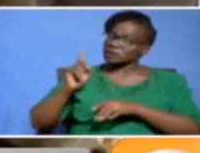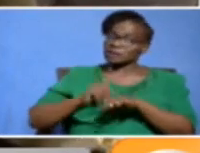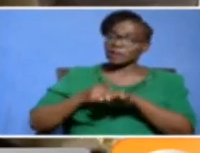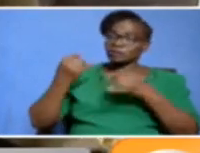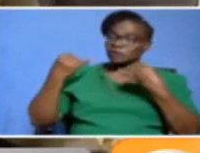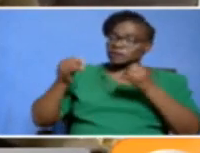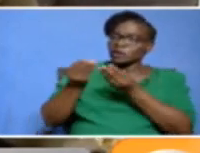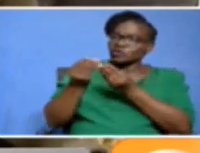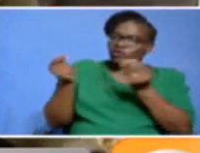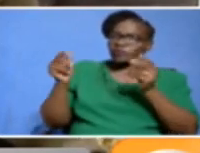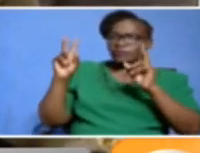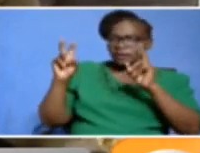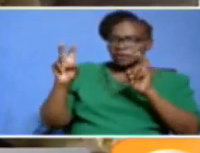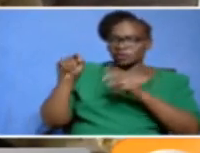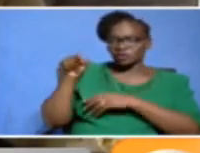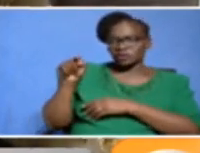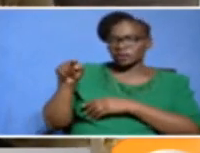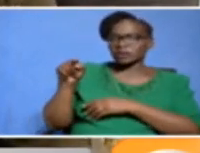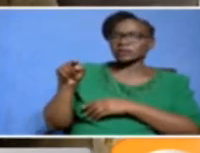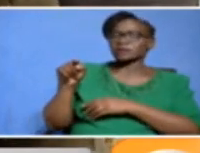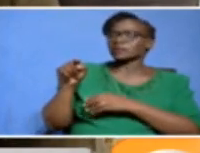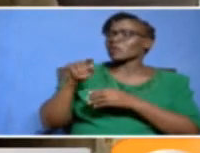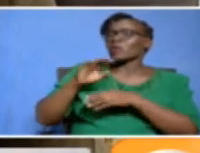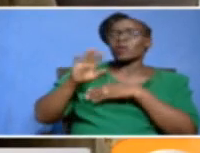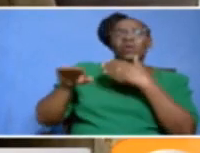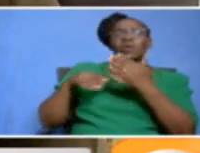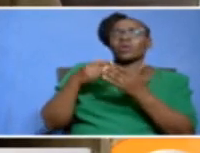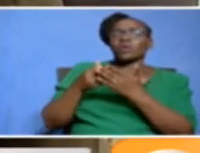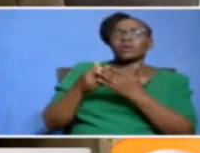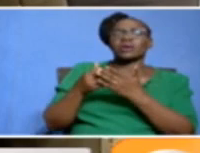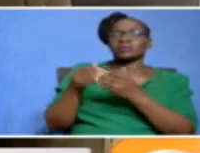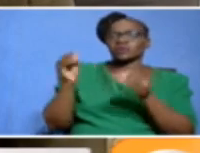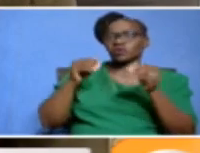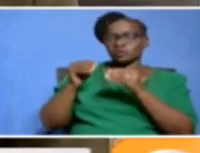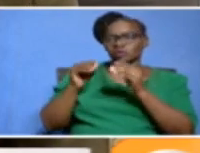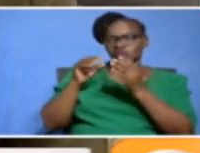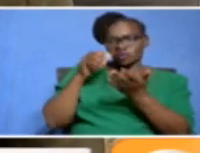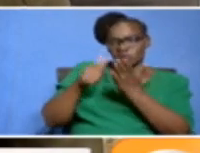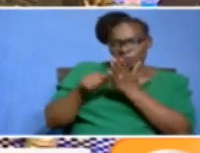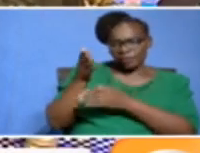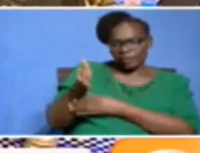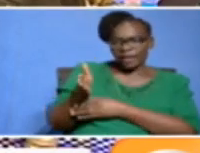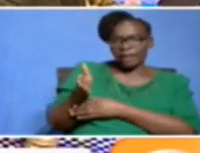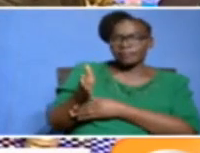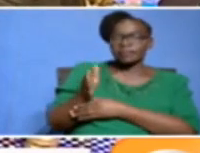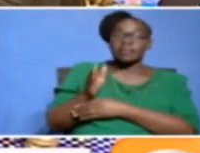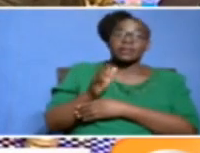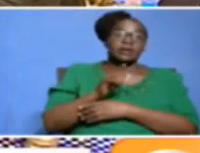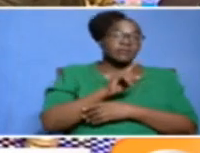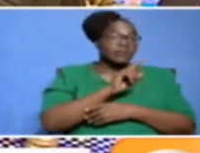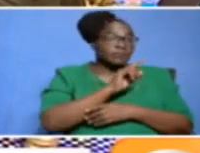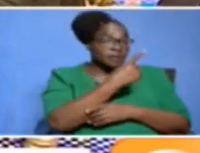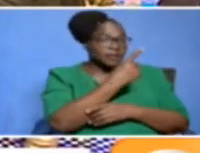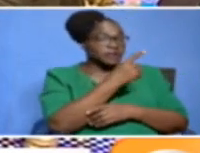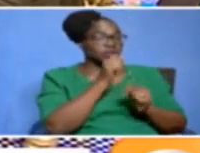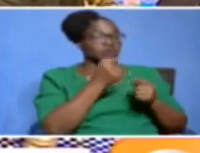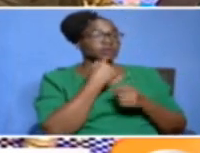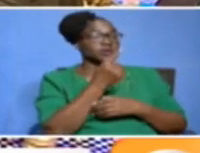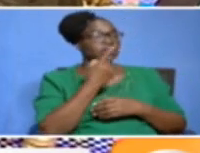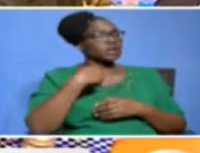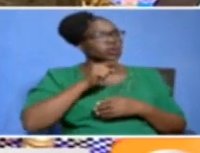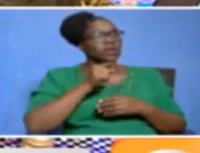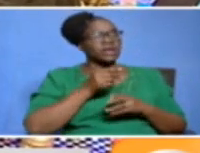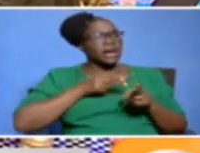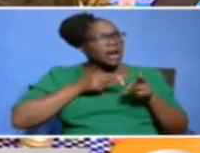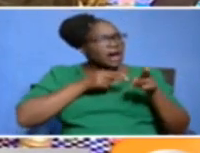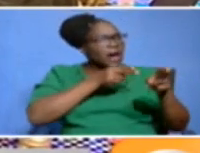kutatua ili tatizo ndio zimechangia ile tatizo. Unajua mwanzo naweza sema tuko mbio sana